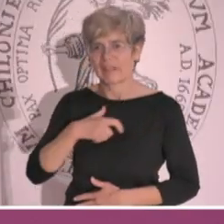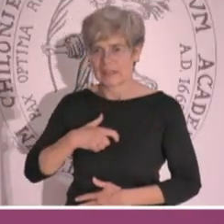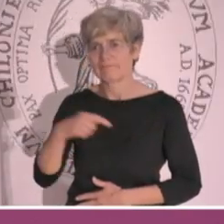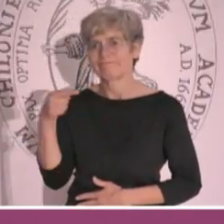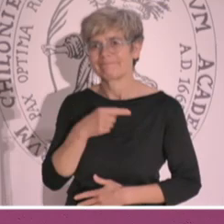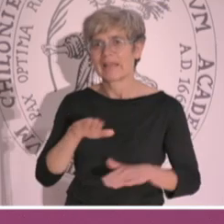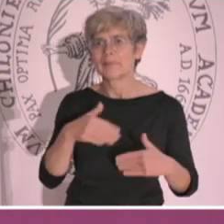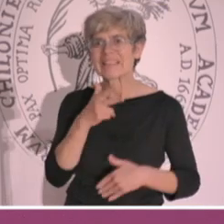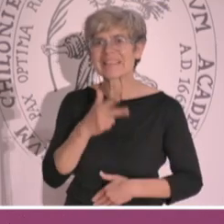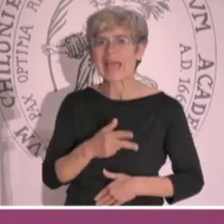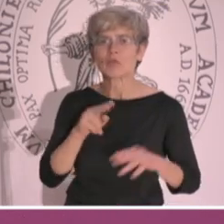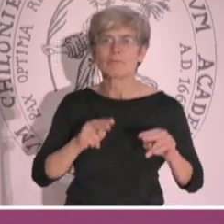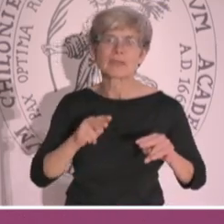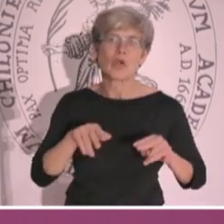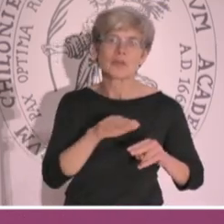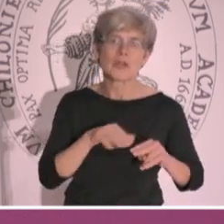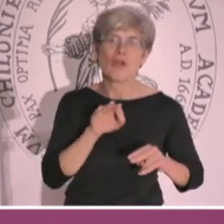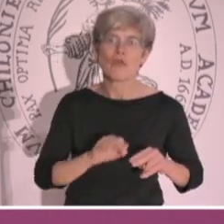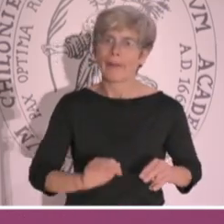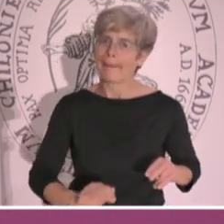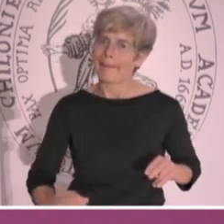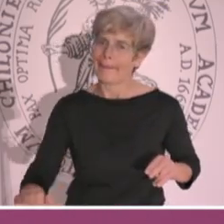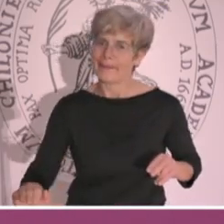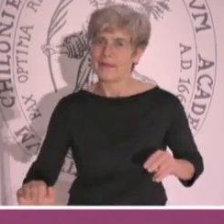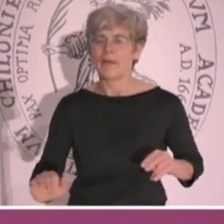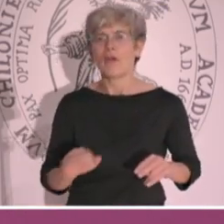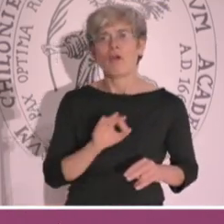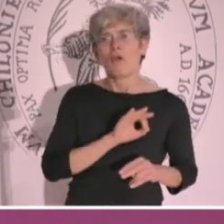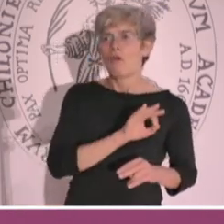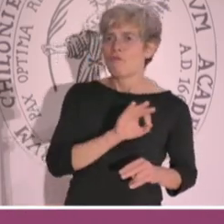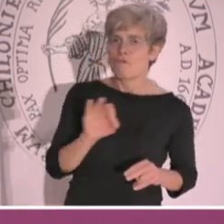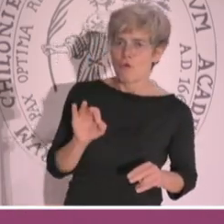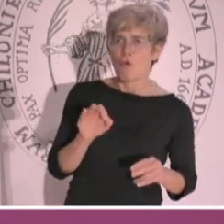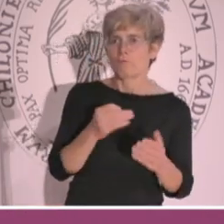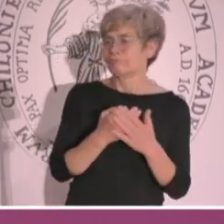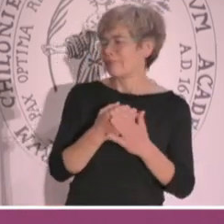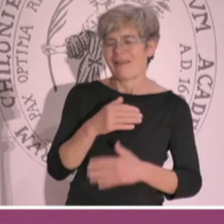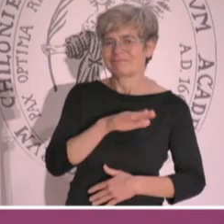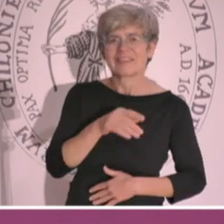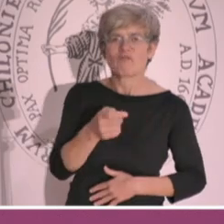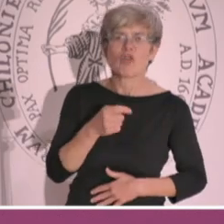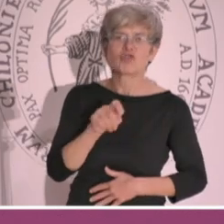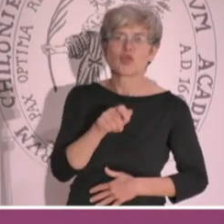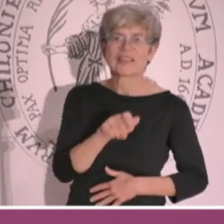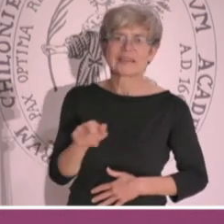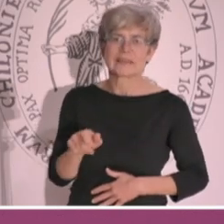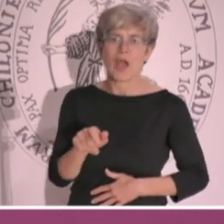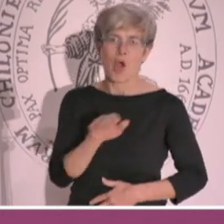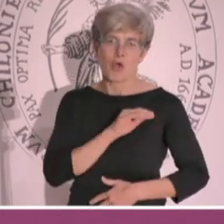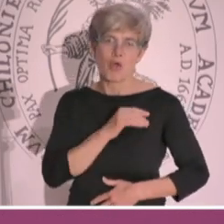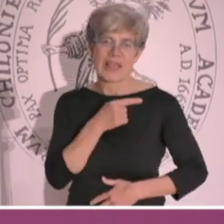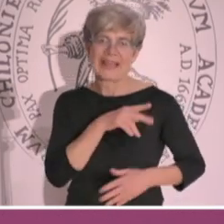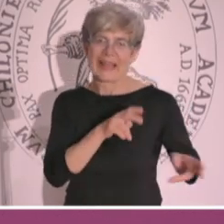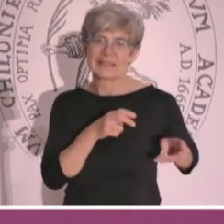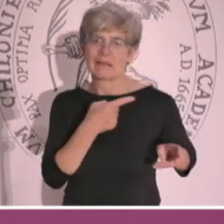knapp 300 Betreuungsplätze an für die kleinen Kinder und für eben Kinder von Studierenden. Und die KollegInnen kennen sich dort